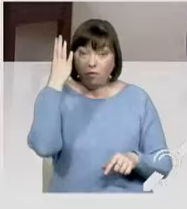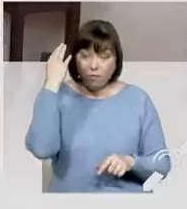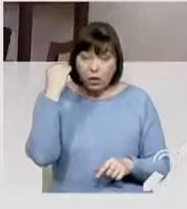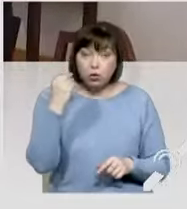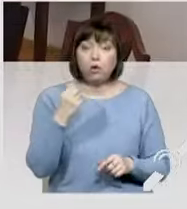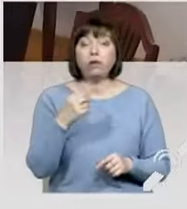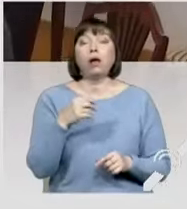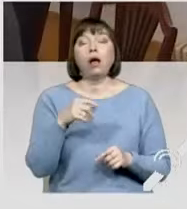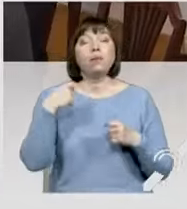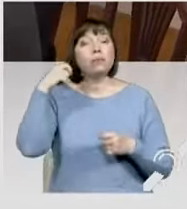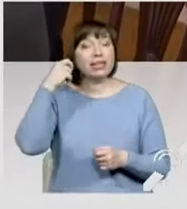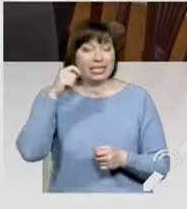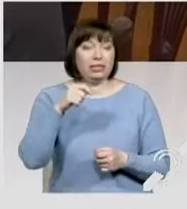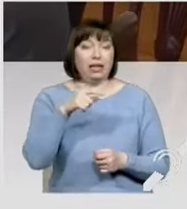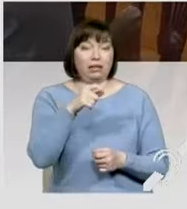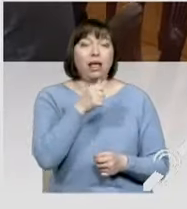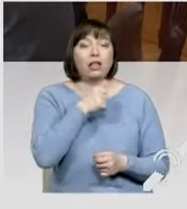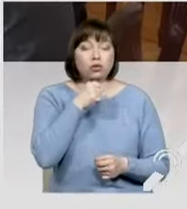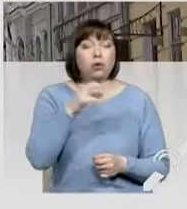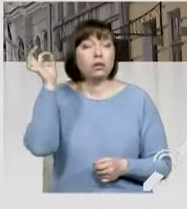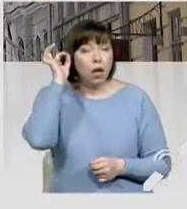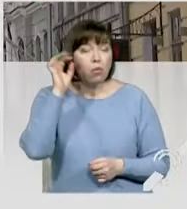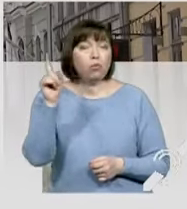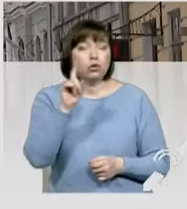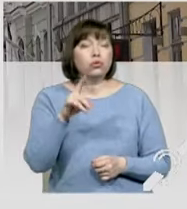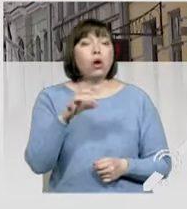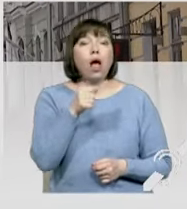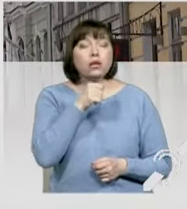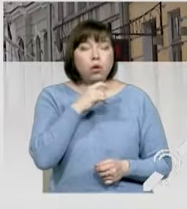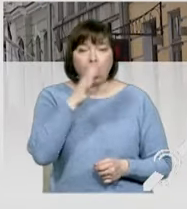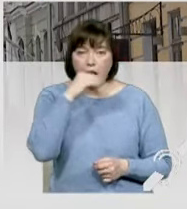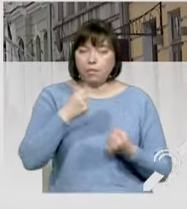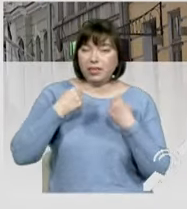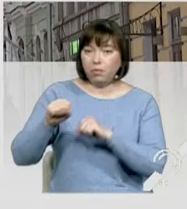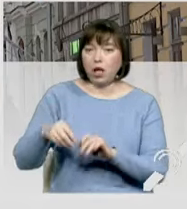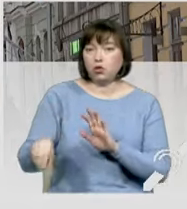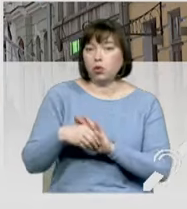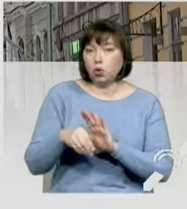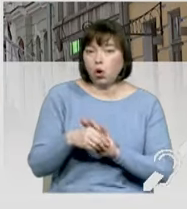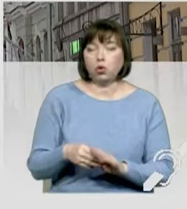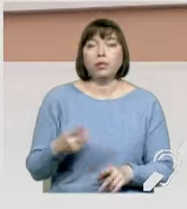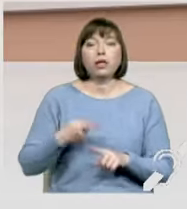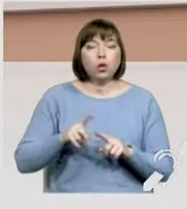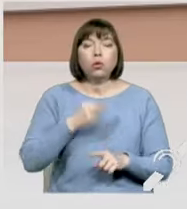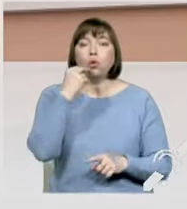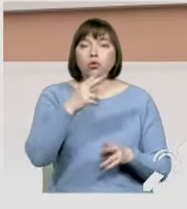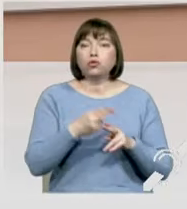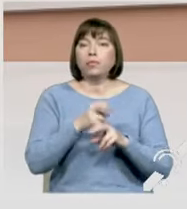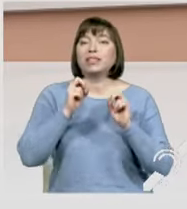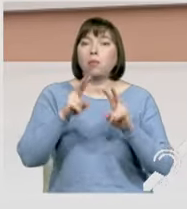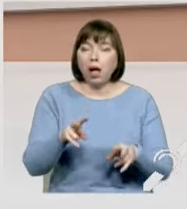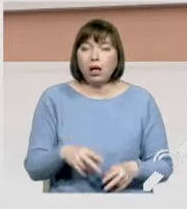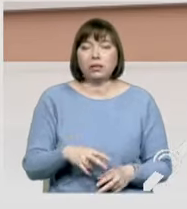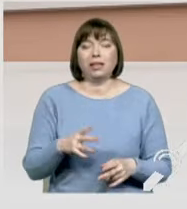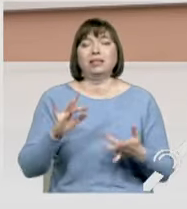Uniunea Europeană, președintele Alar Karis a reamintit cum Estonia a reușit să scape de corupție, să-și consolideze securitatea